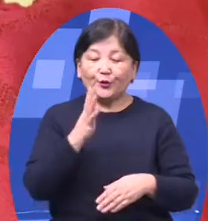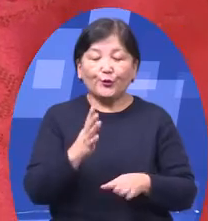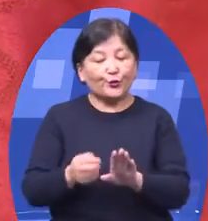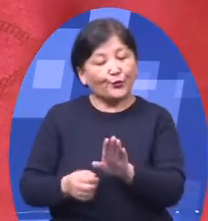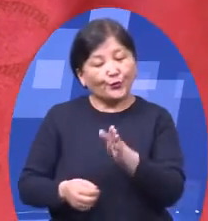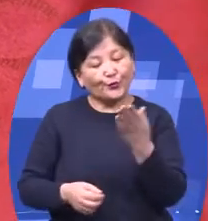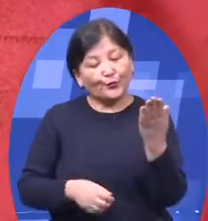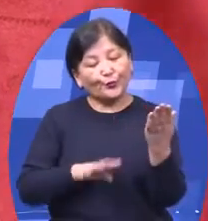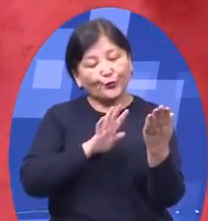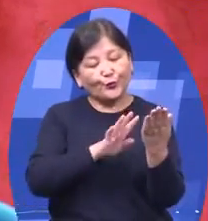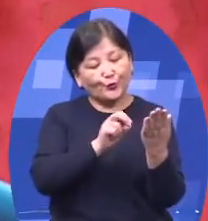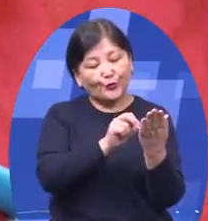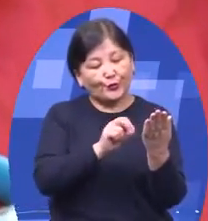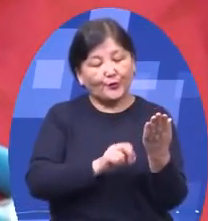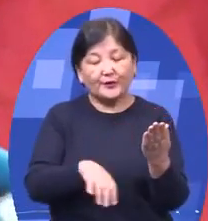4.